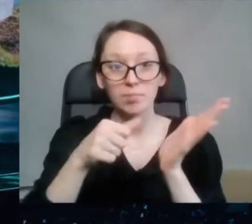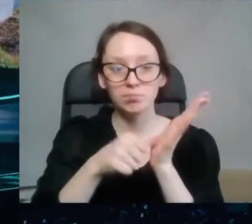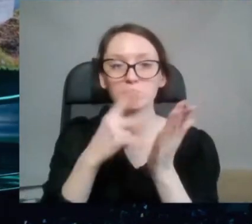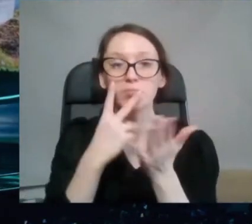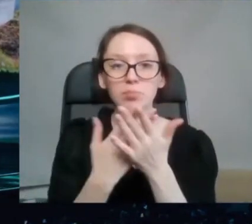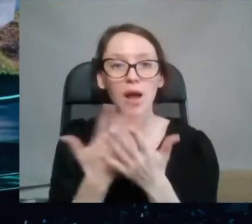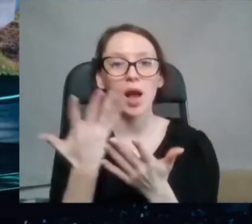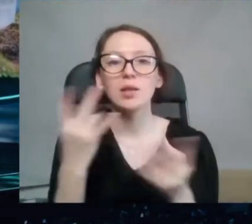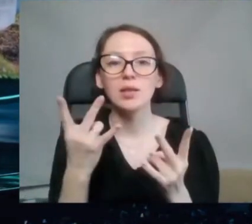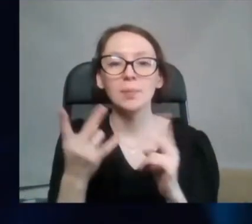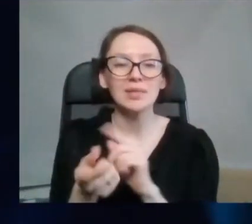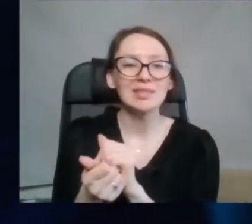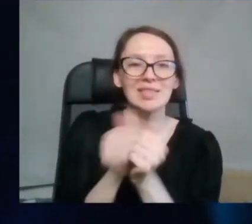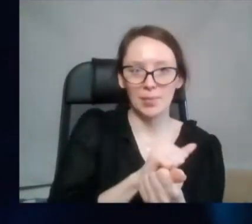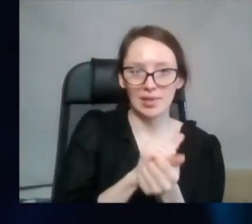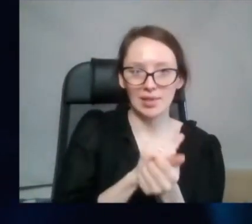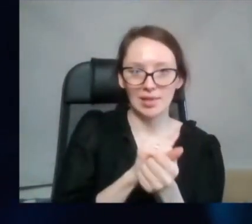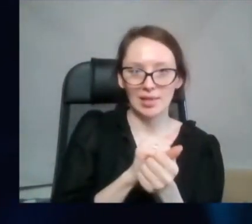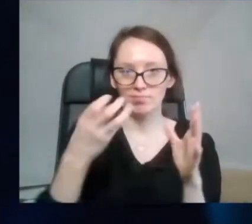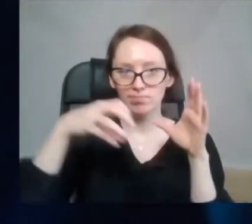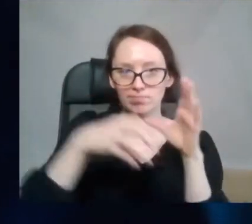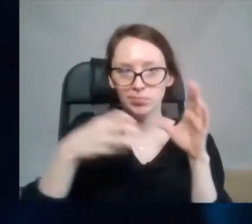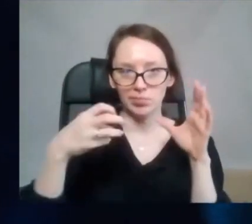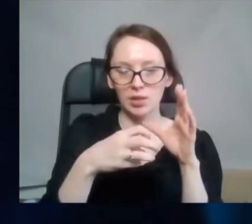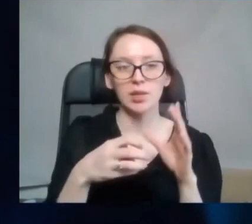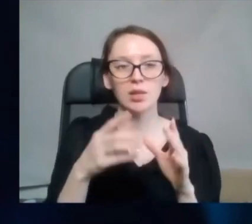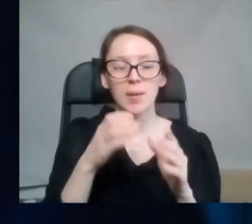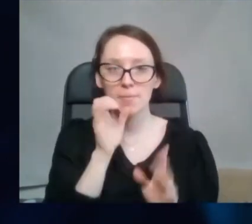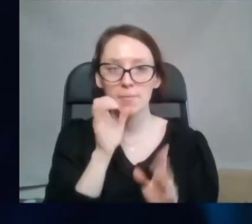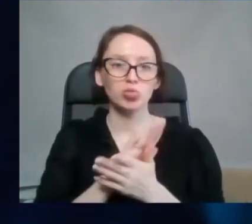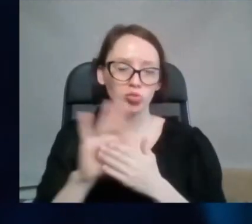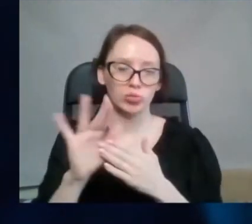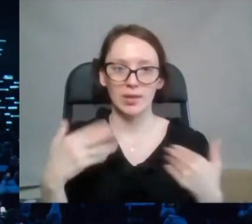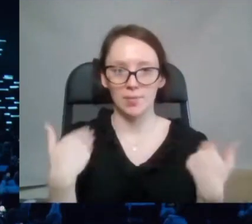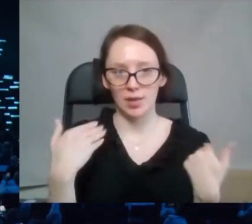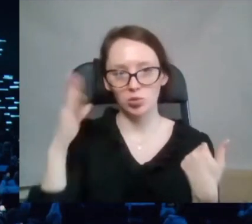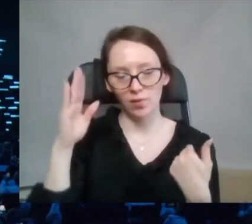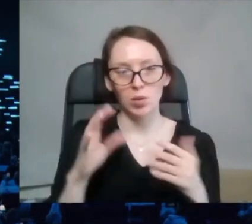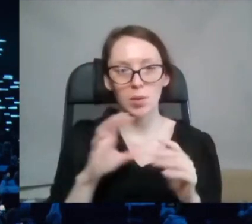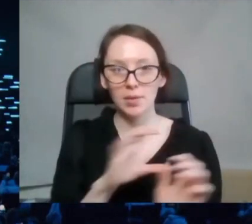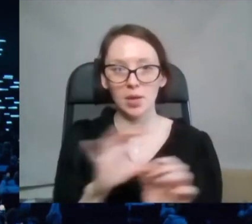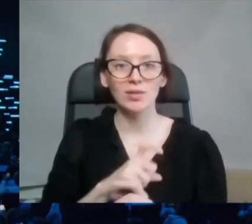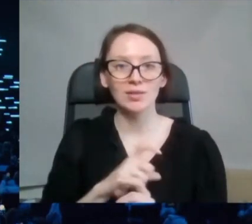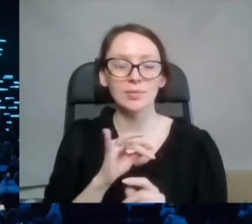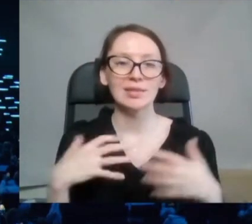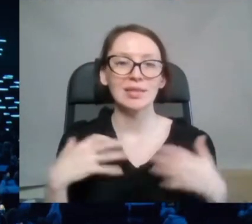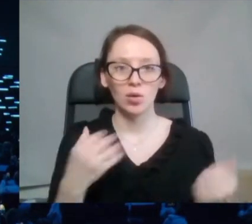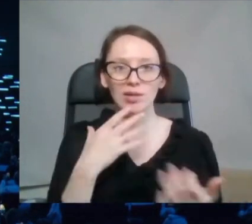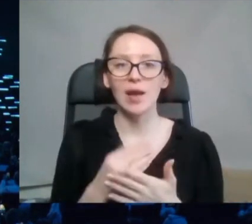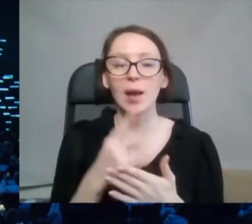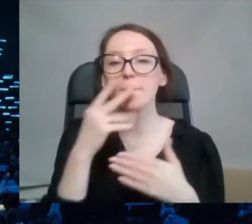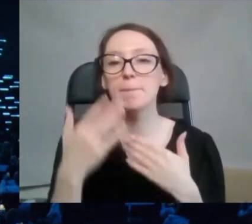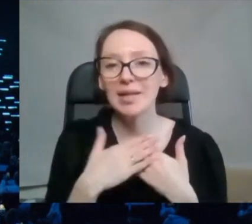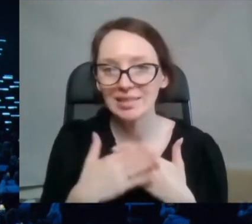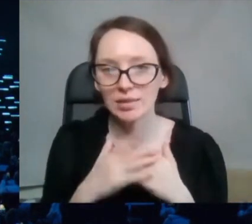Пей только чистую и полезную воду. Позаботься о себе и здоровье своих близких. Вэллап